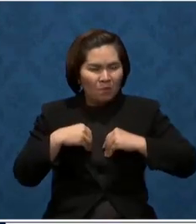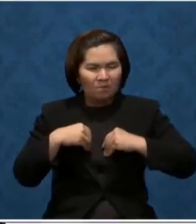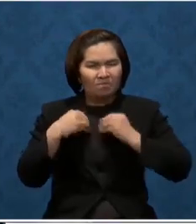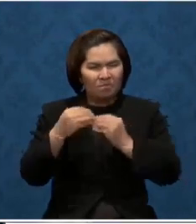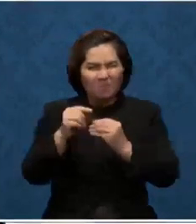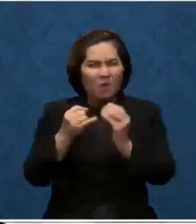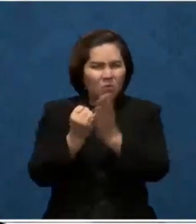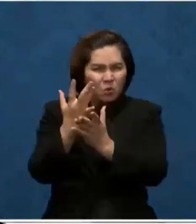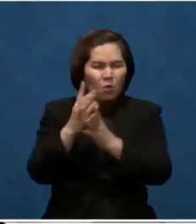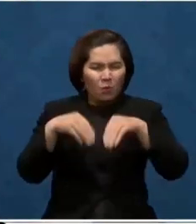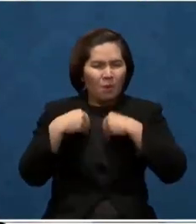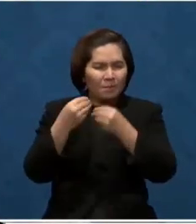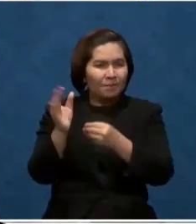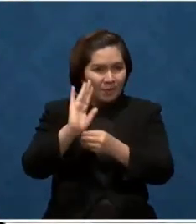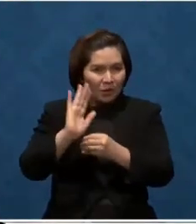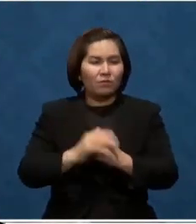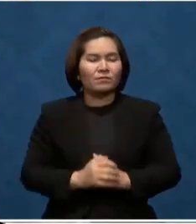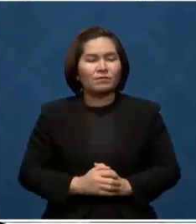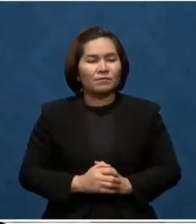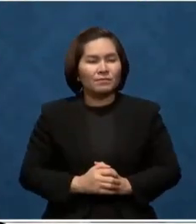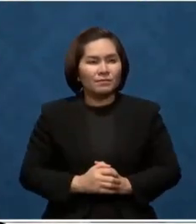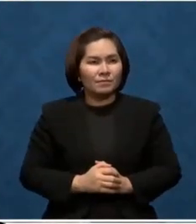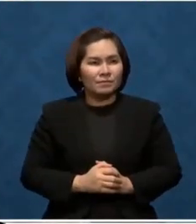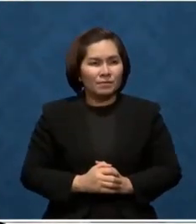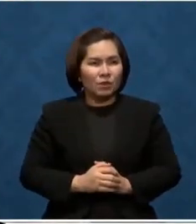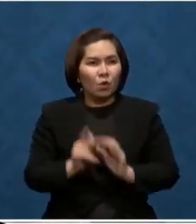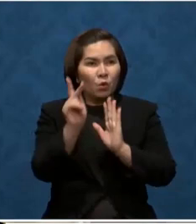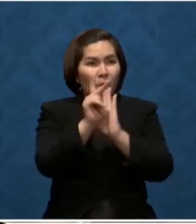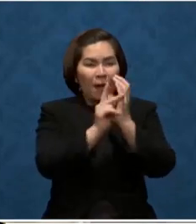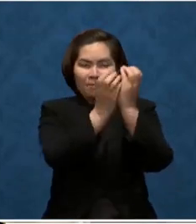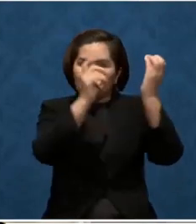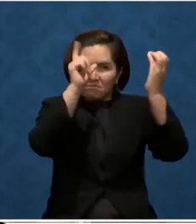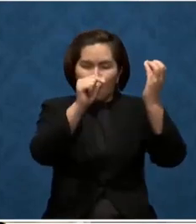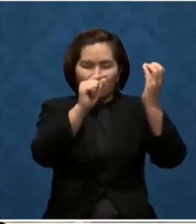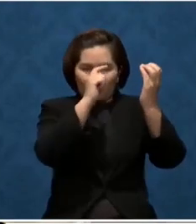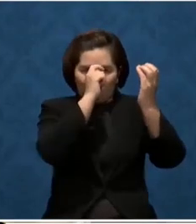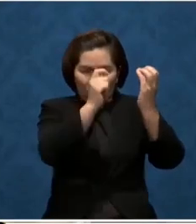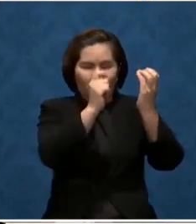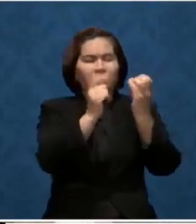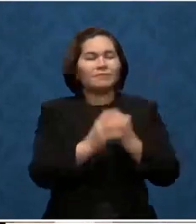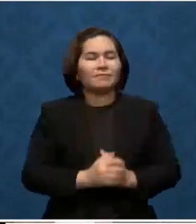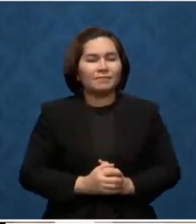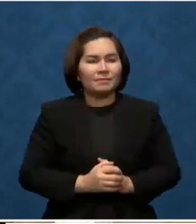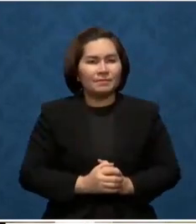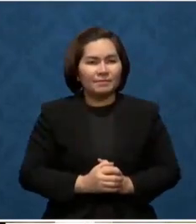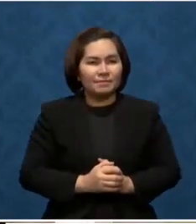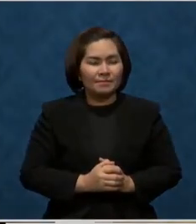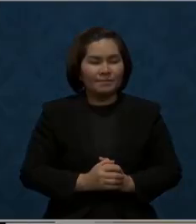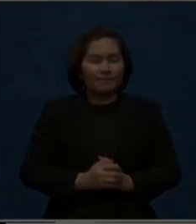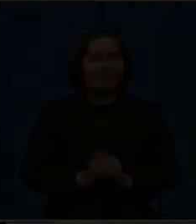โดยมาตัดสินกฎหมายเล็กใหญ่กว่ากฎหมายรัฐธรรมนูญครับขอบพระคุณมากครับขอบคุณครับ